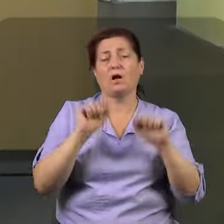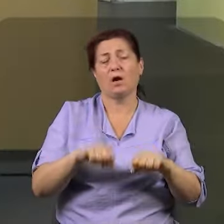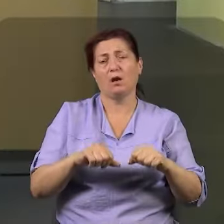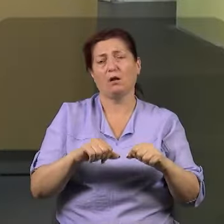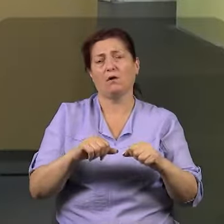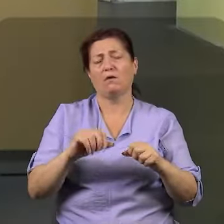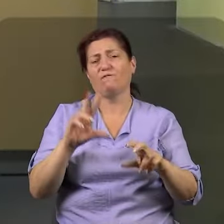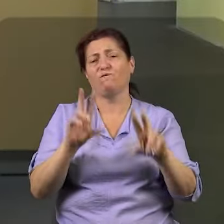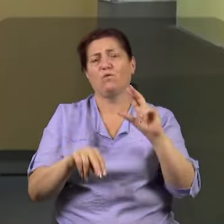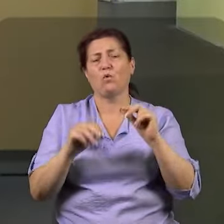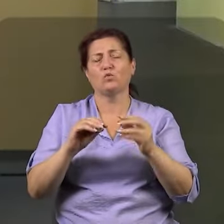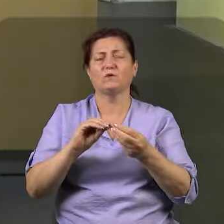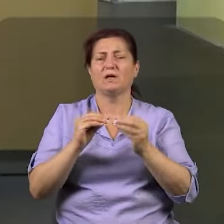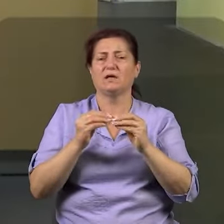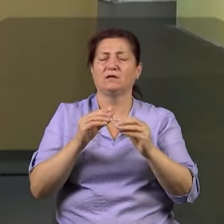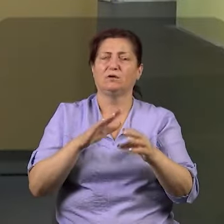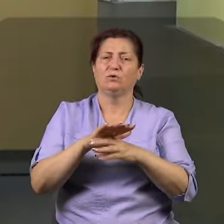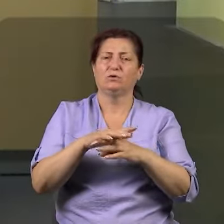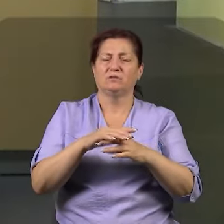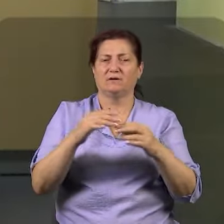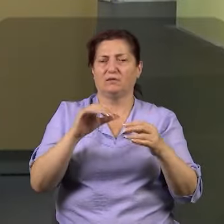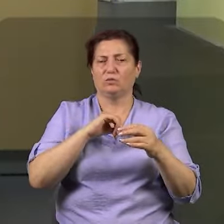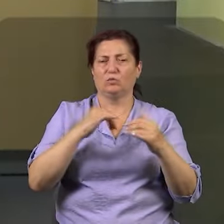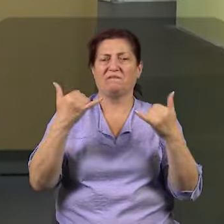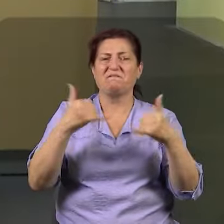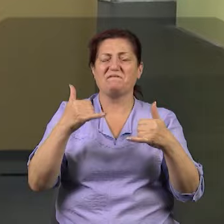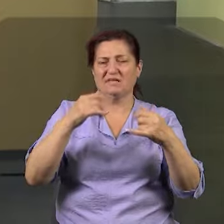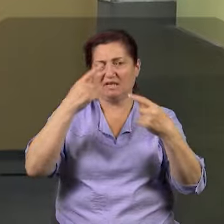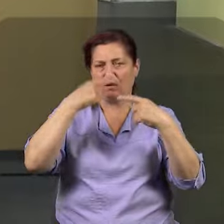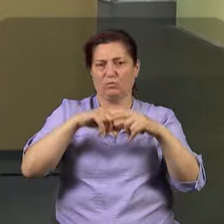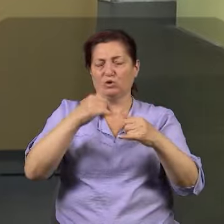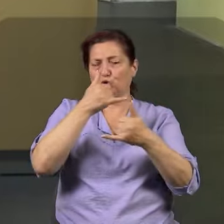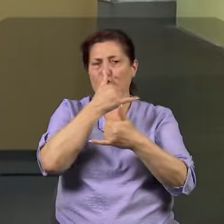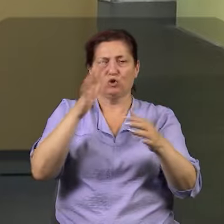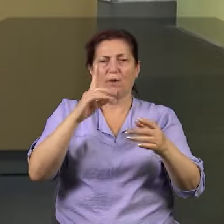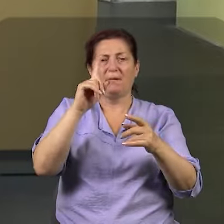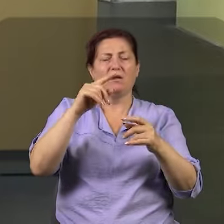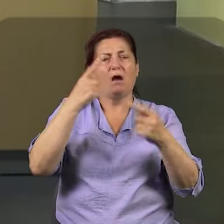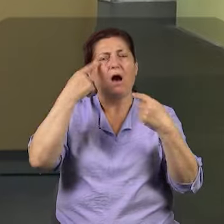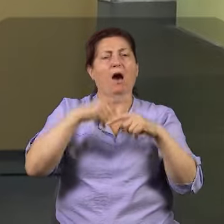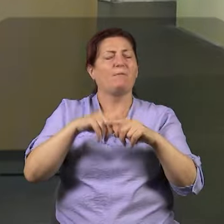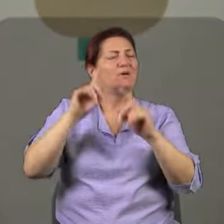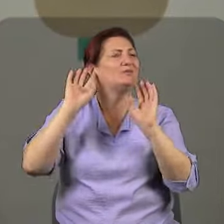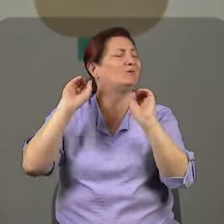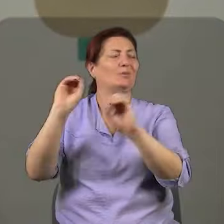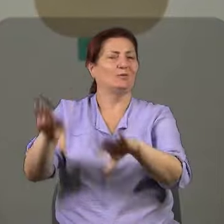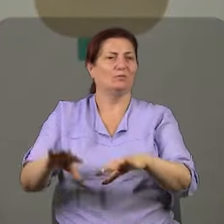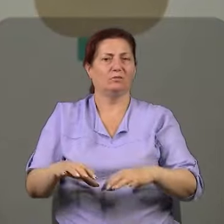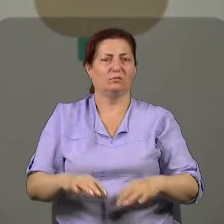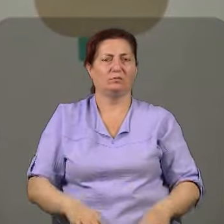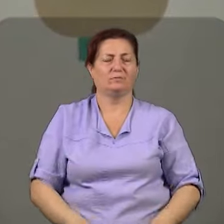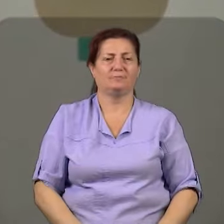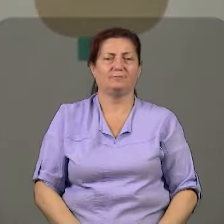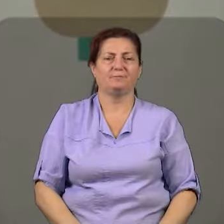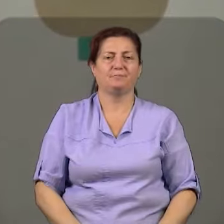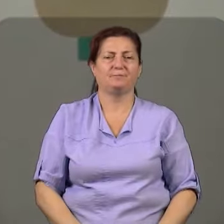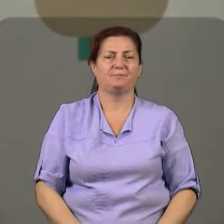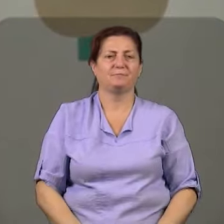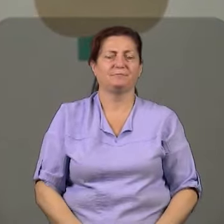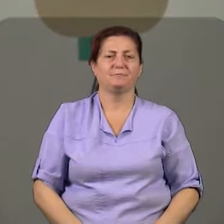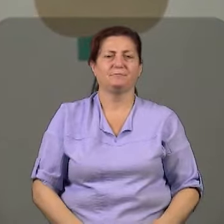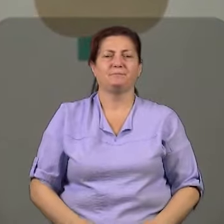լուծել համալսարանները, հա, գիտատեսական համալսարանները, բայց չես կարա մենակ համալսարանների հույսով դա անել։ Ոնց որ